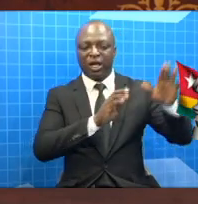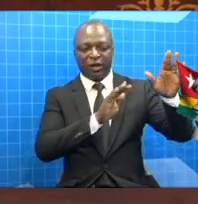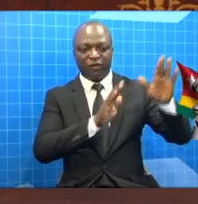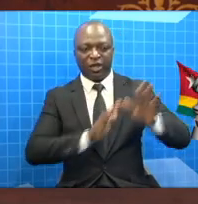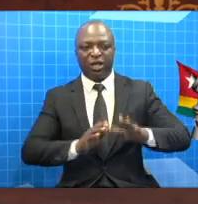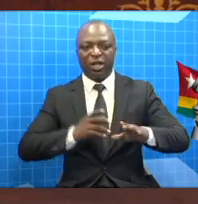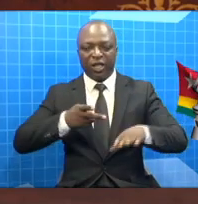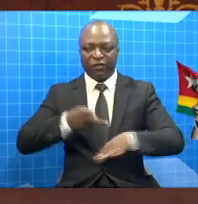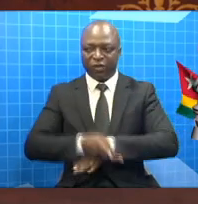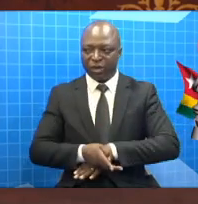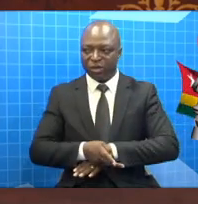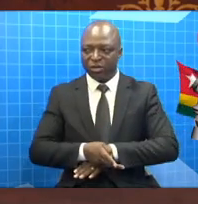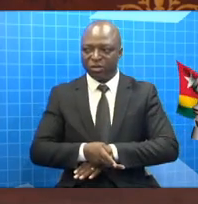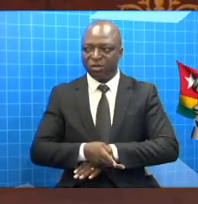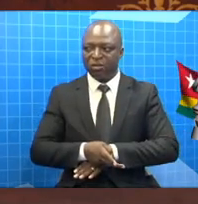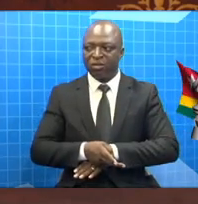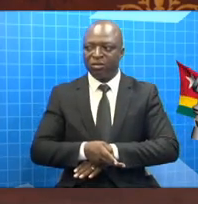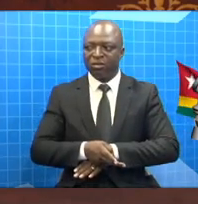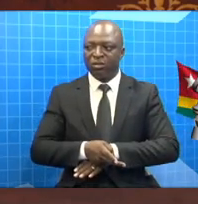les violences.